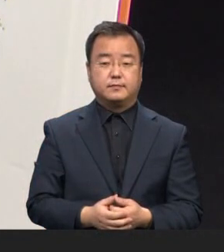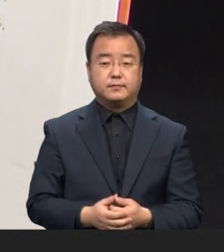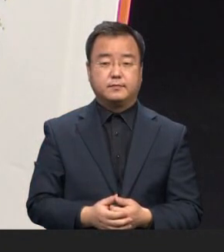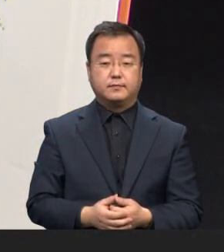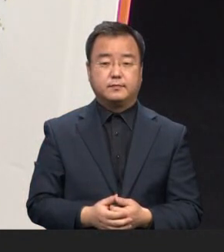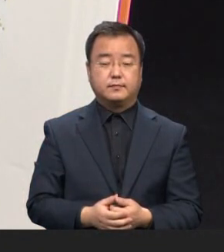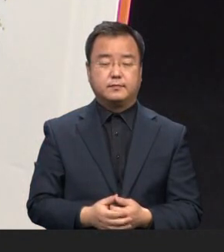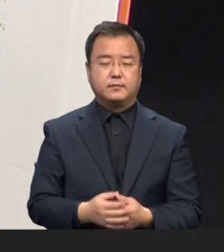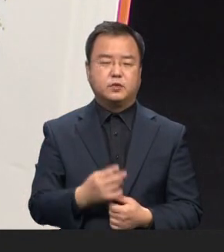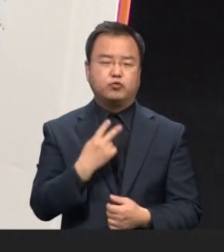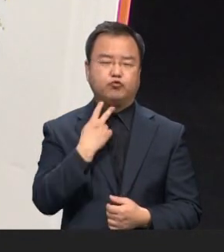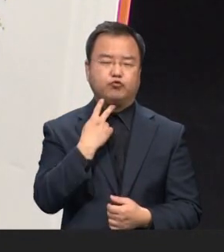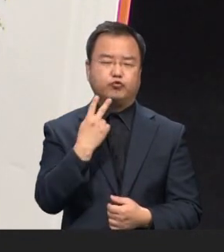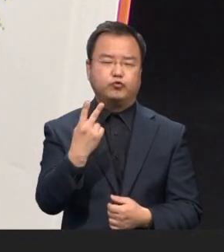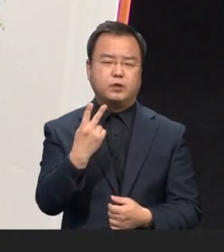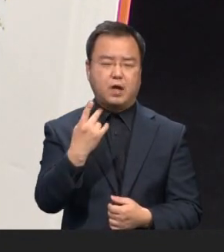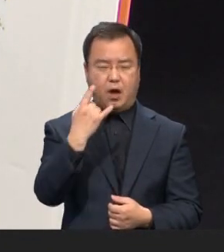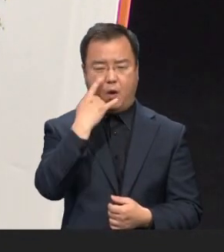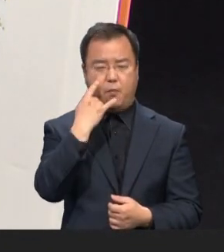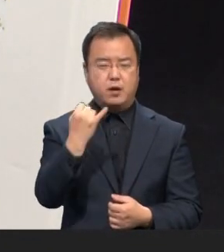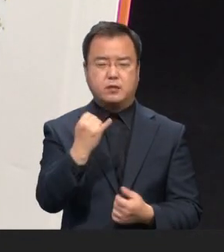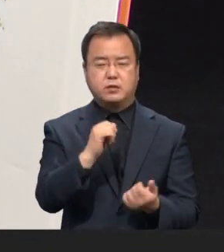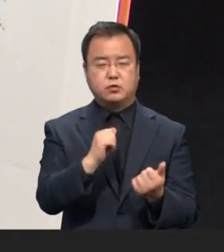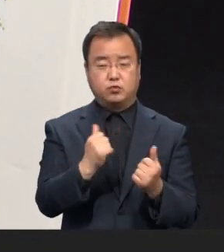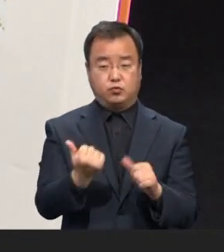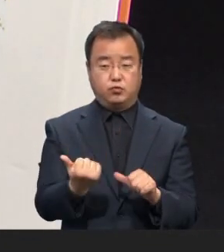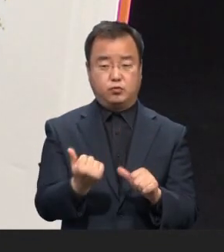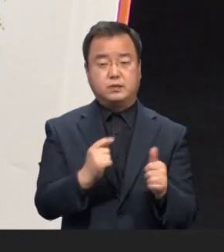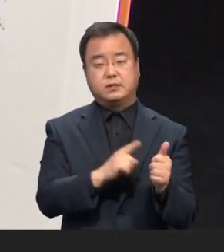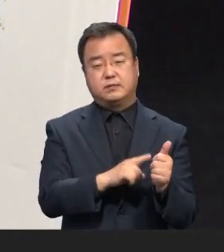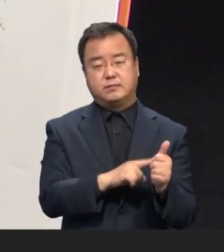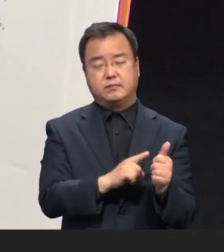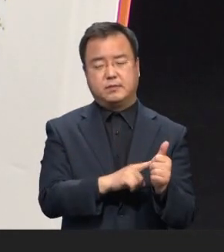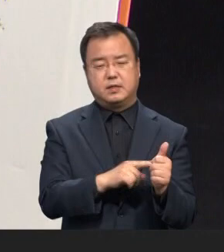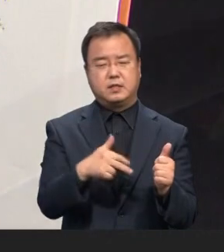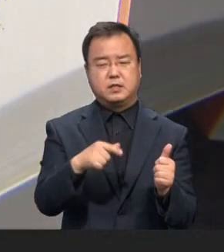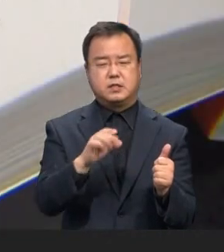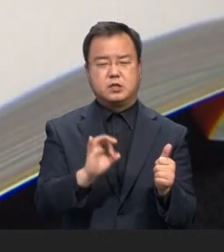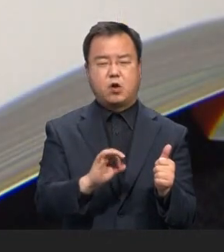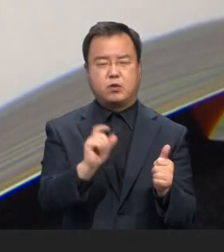두 살의 어머니를 여인 그는 그 품을 기억하지 못합니다.